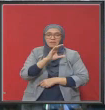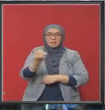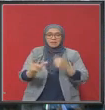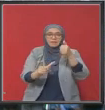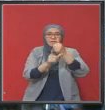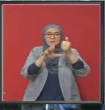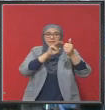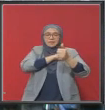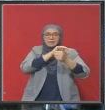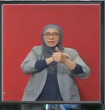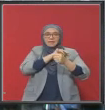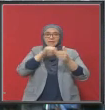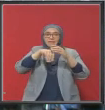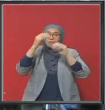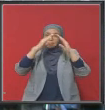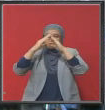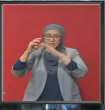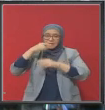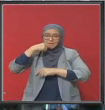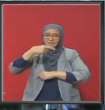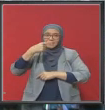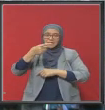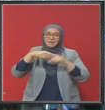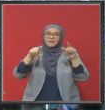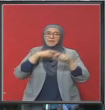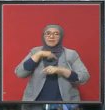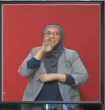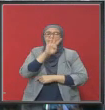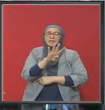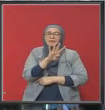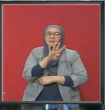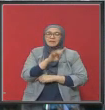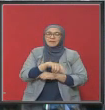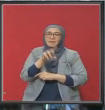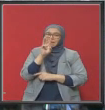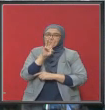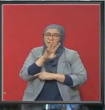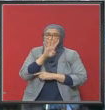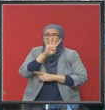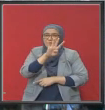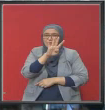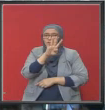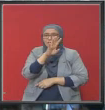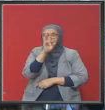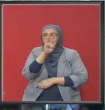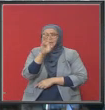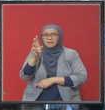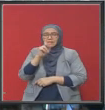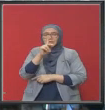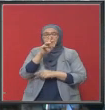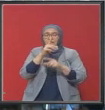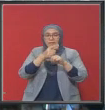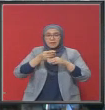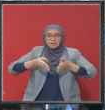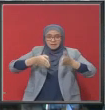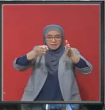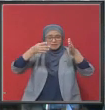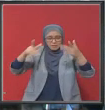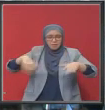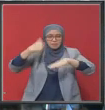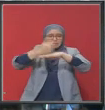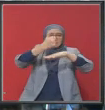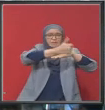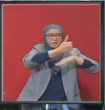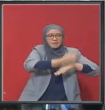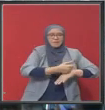mencecah 130000000 Mengapa kerajaan pingin yang terdiri dari Kerajaan Melayu Islam sampai hati memotong peruntukkan